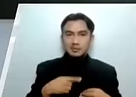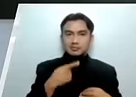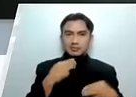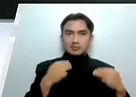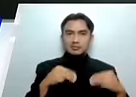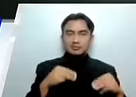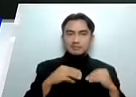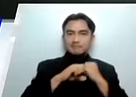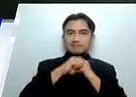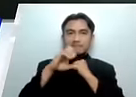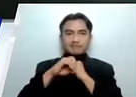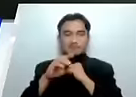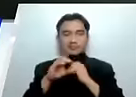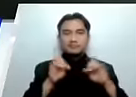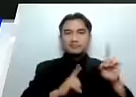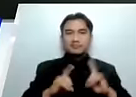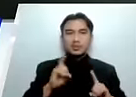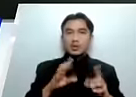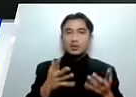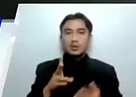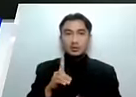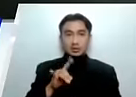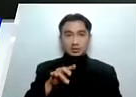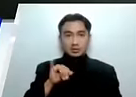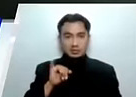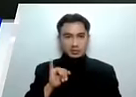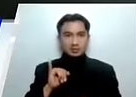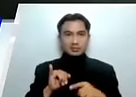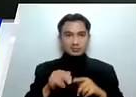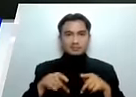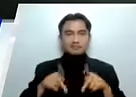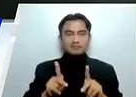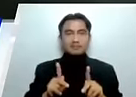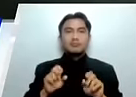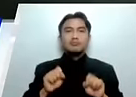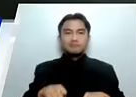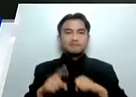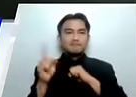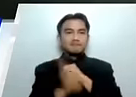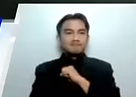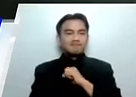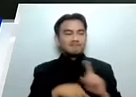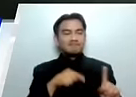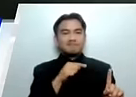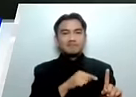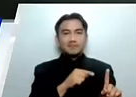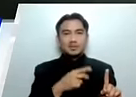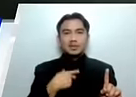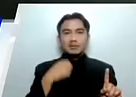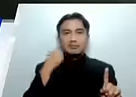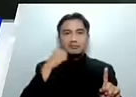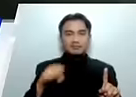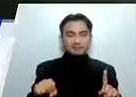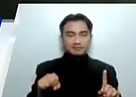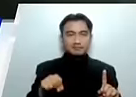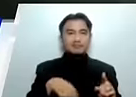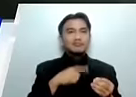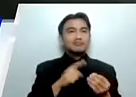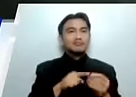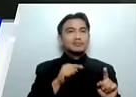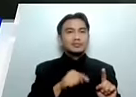permit, pwede silang mapapanagutan ng DTI na violation ng conducting ng